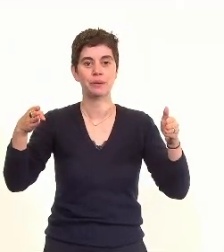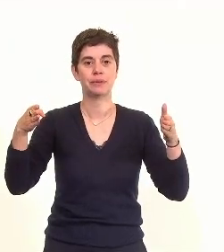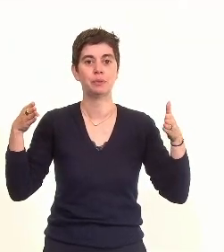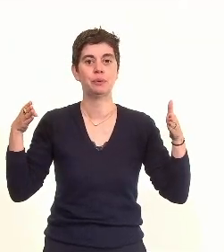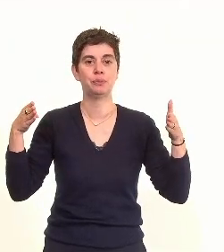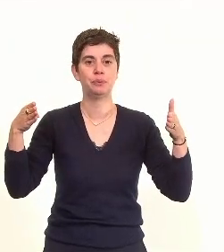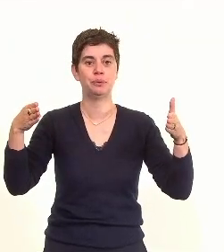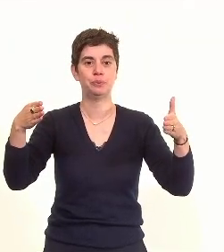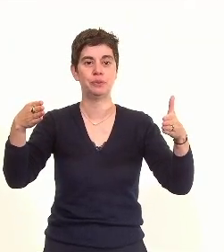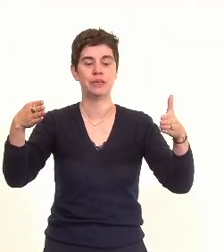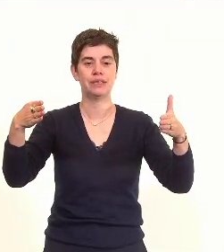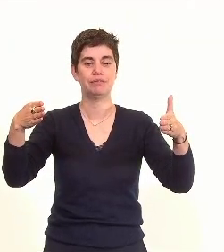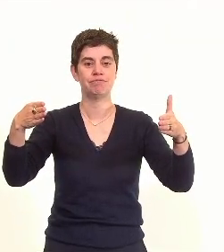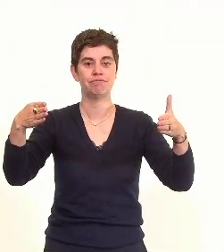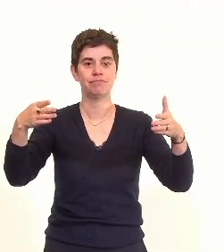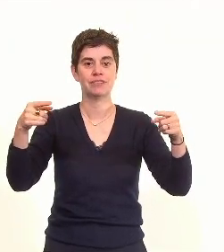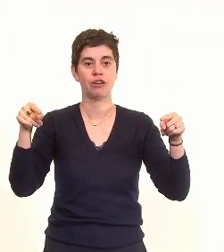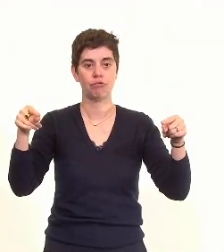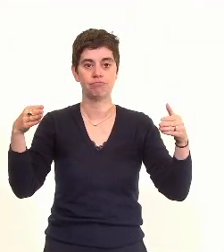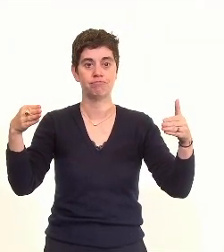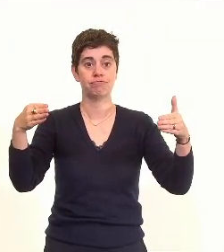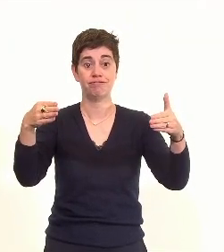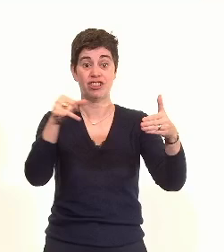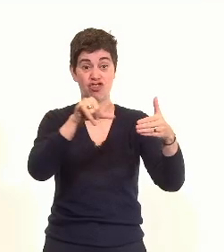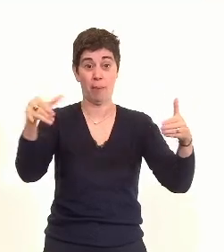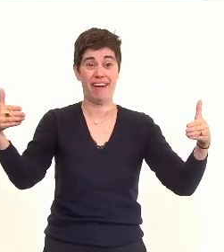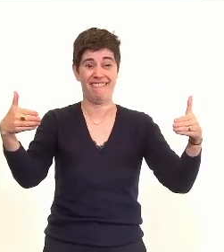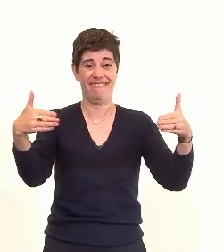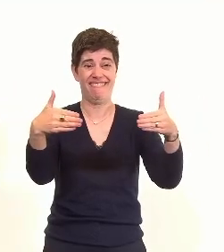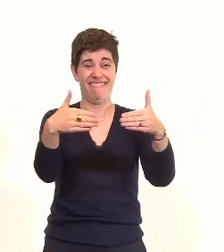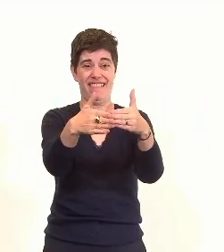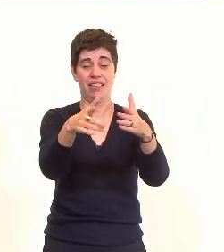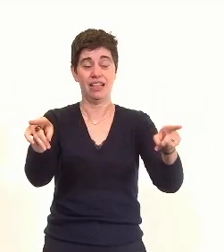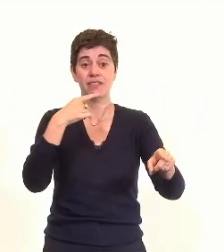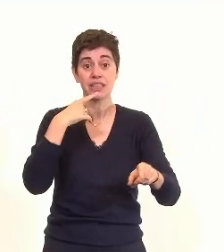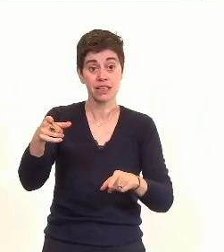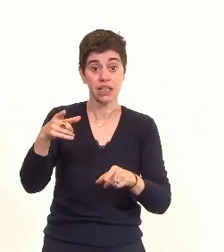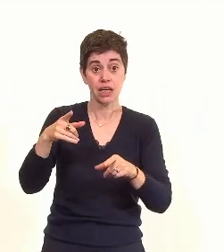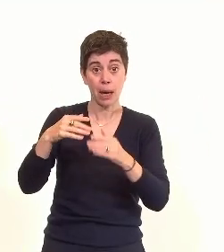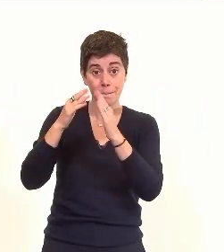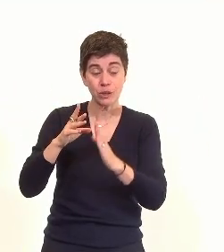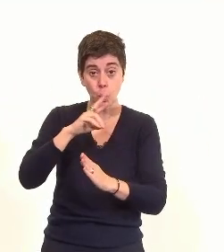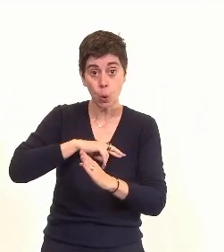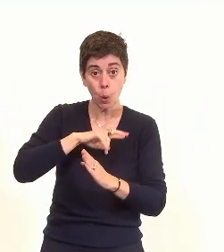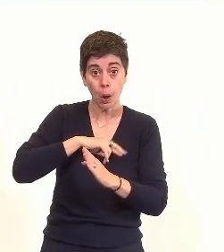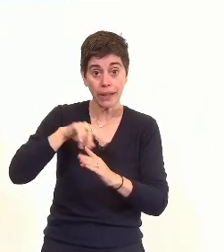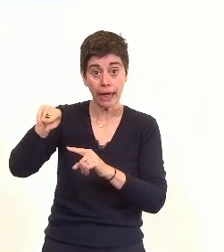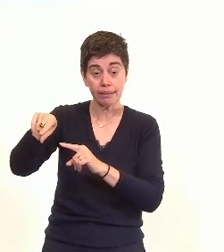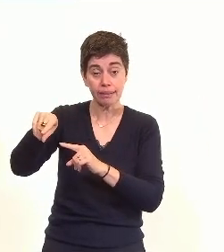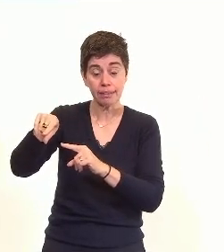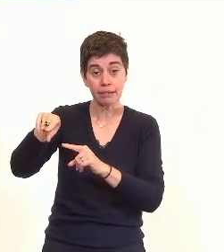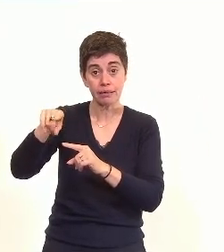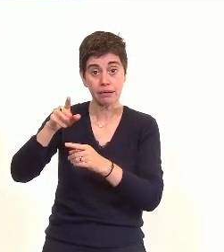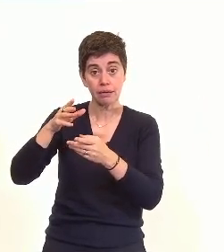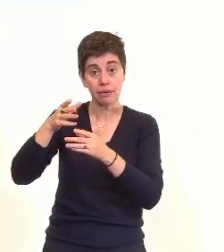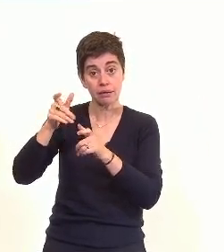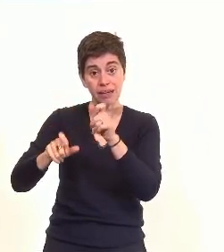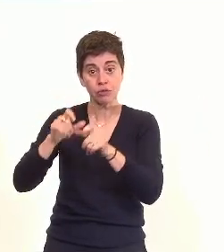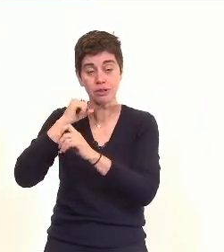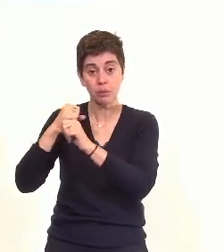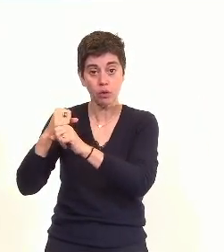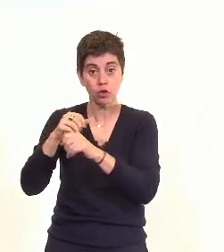parallèles. Et c'est vrai qu'on peut avoir ce sentiment que quand on rentre en EHPAD, on rentre dans un autre monde qui reste parallèle à la société de tous les jours. Et on sent une